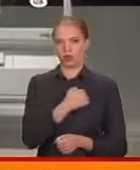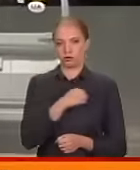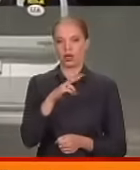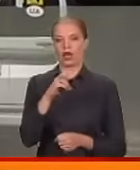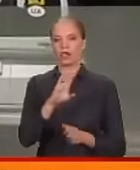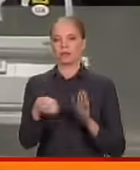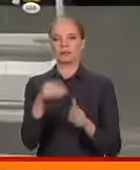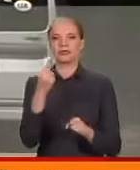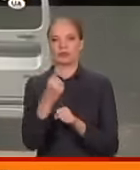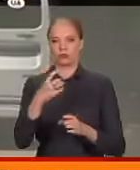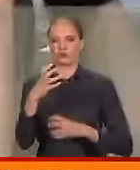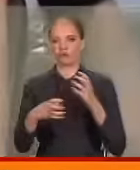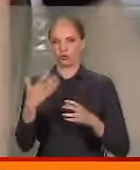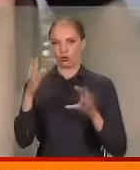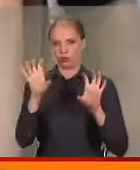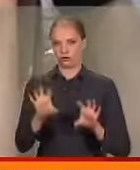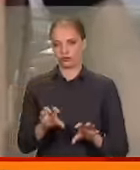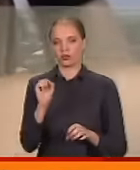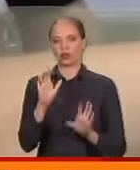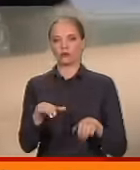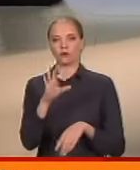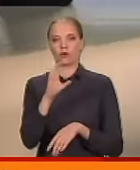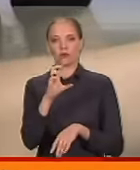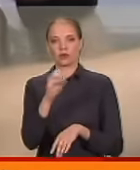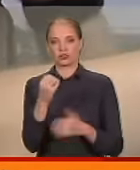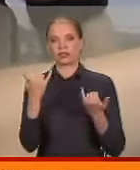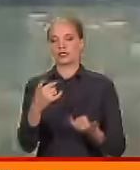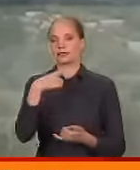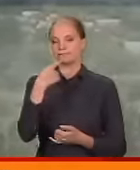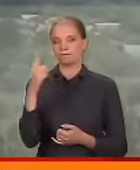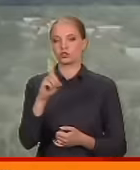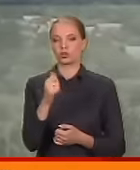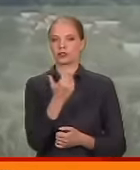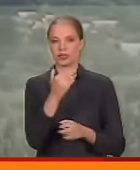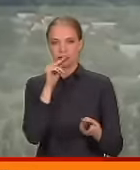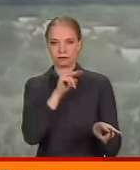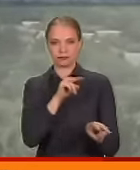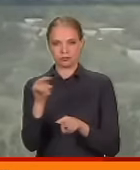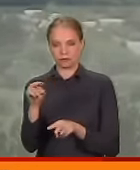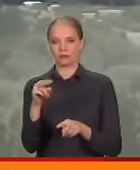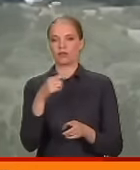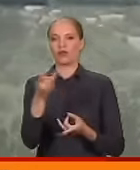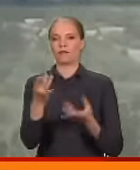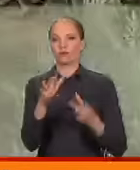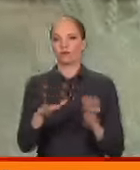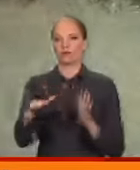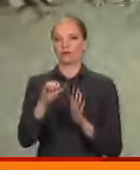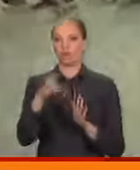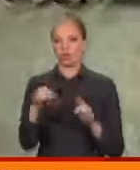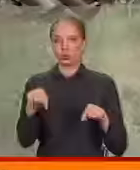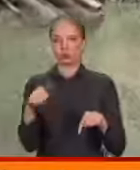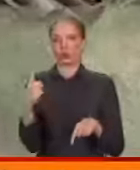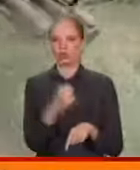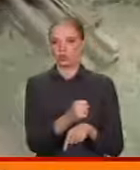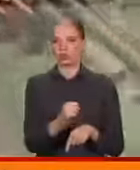але під забороною міжнародних конвенцій. А в ОБСЄ нині повідомили, за їхніми спостереженнями, вогню в зоні АТО цього